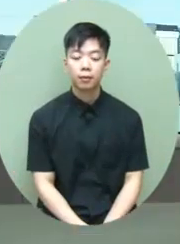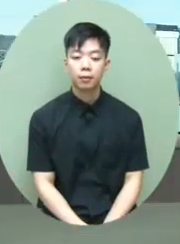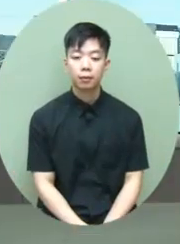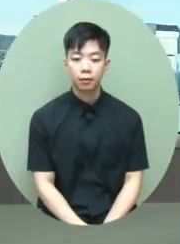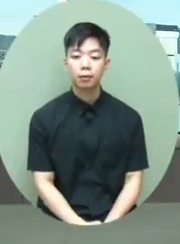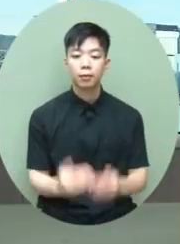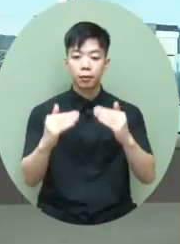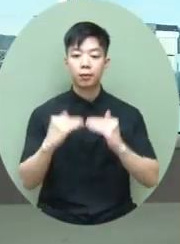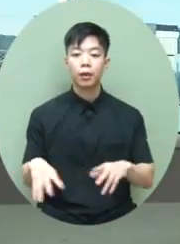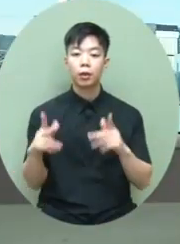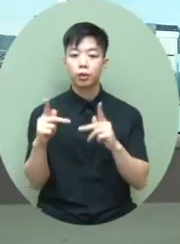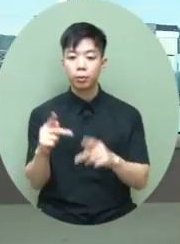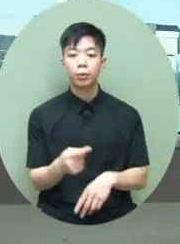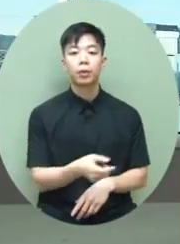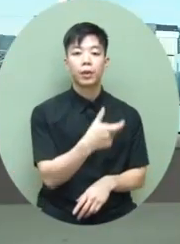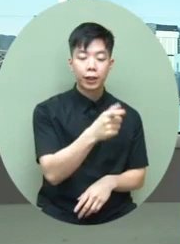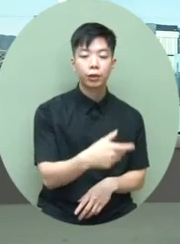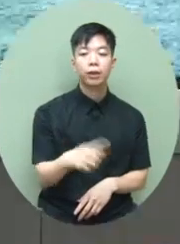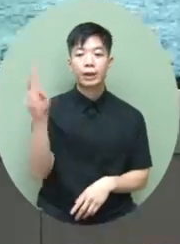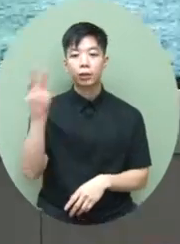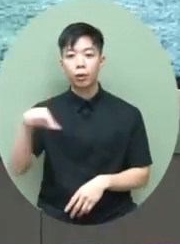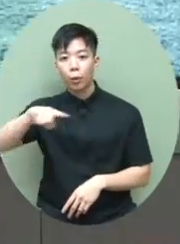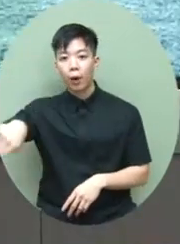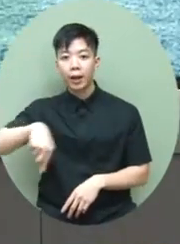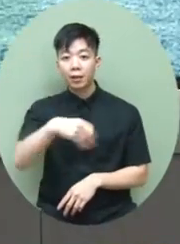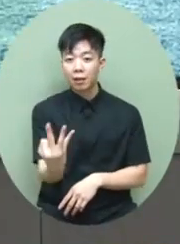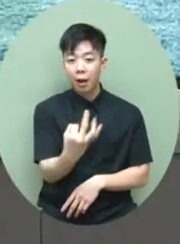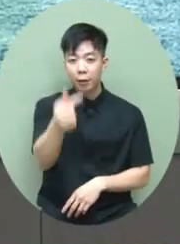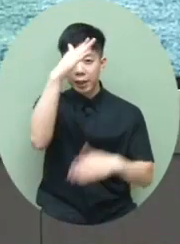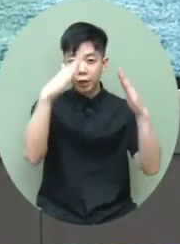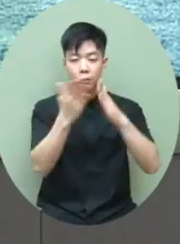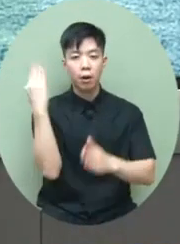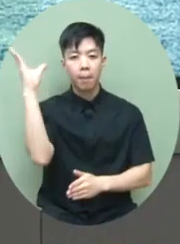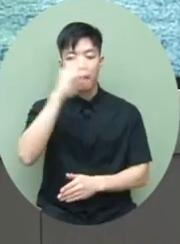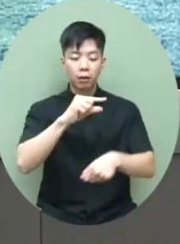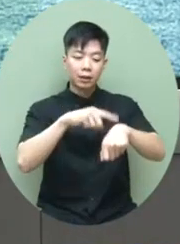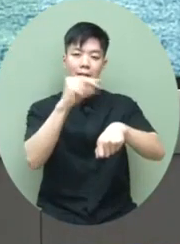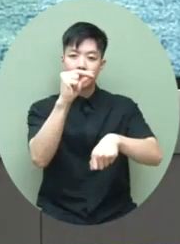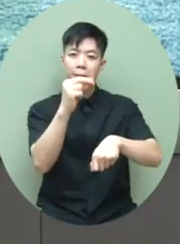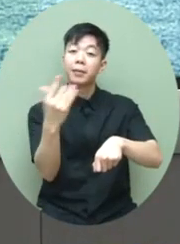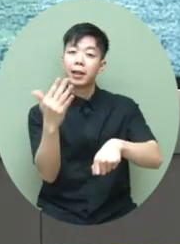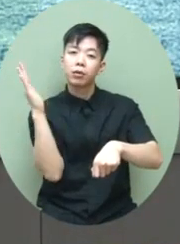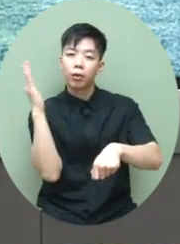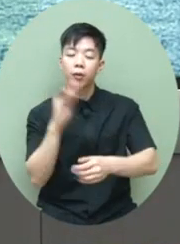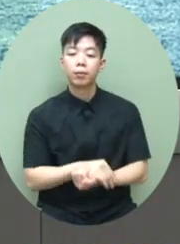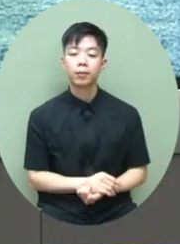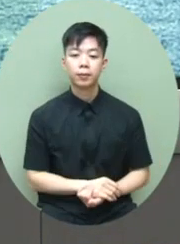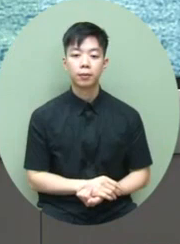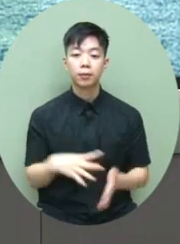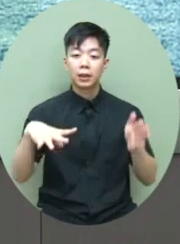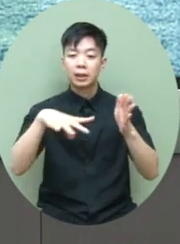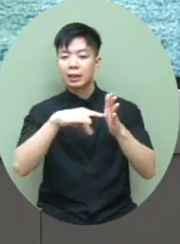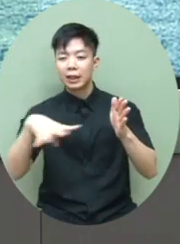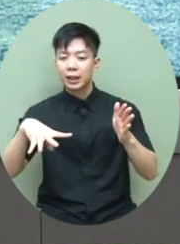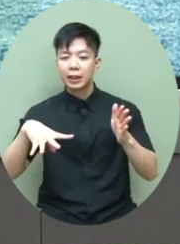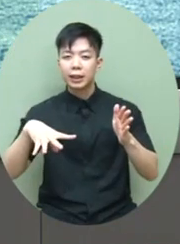屯門醫院、博愛醫院同埋天水圍醫院咧，琴晚大概七點零鐘嗰陣時咧，開始供電咧就唔穩